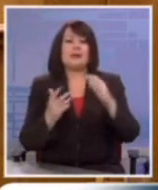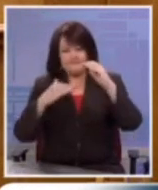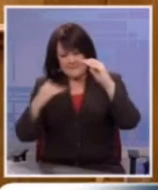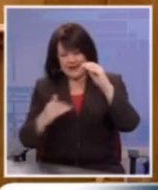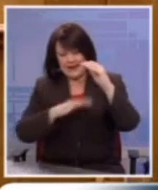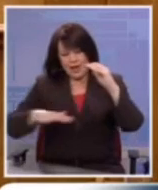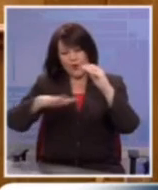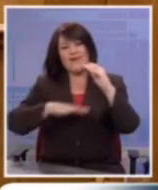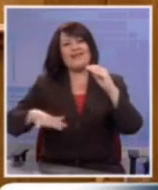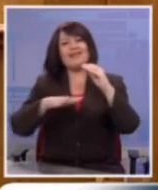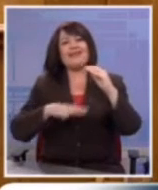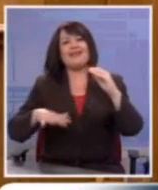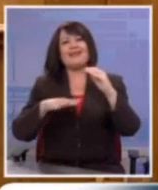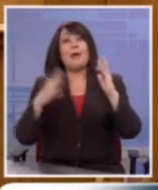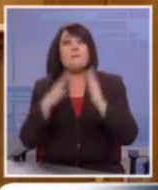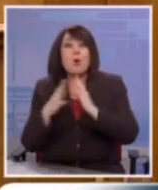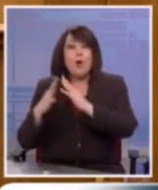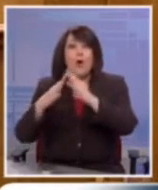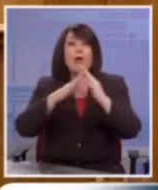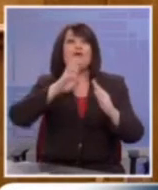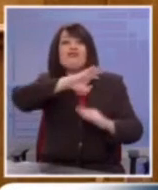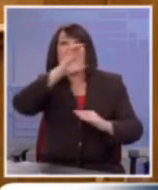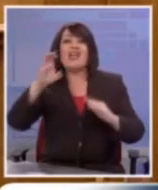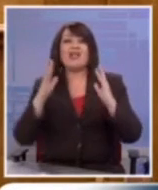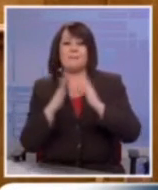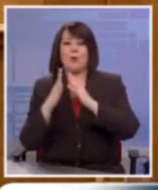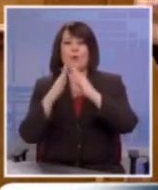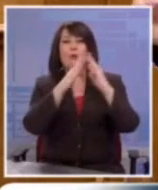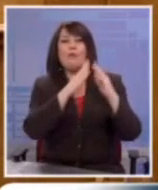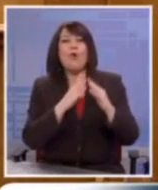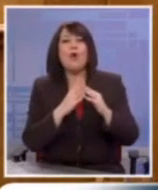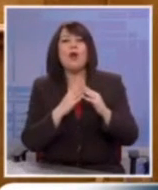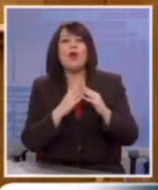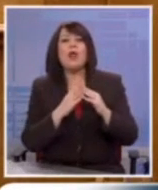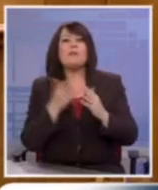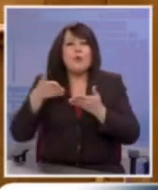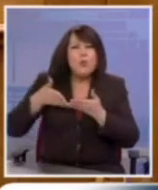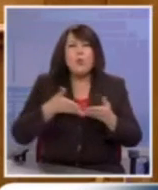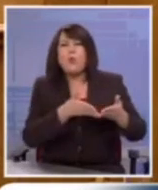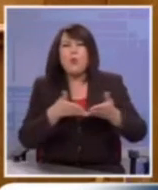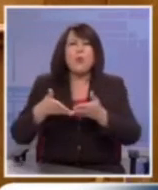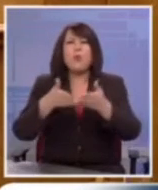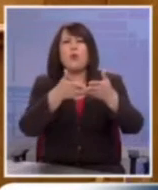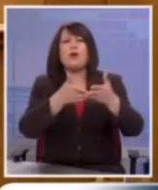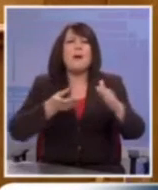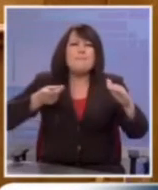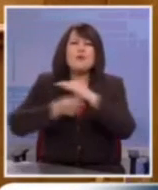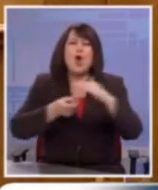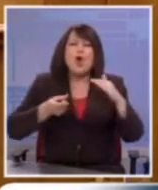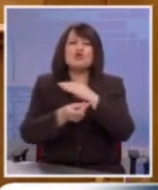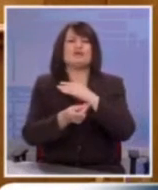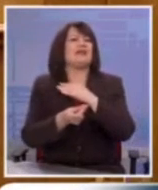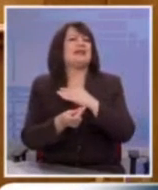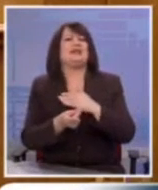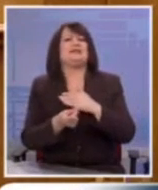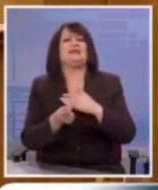γύρω-γύρω κάθε μέρα ξεσπάει ένας πόλεμος, όπου γύρω-γύρω κάθε μέρα έχουμε πλοιάρια με απόκληρους πρόσφυγες οι οποίοι θέλουν να